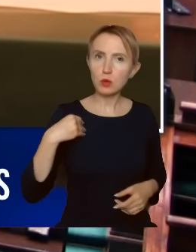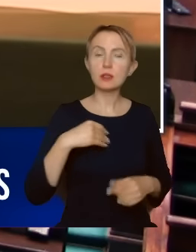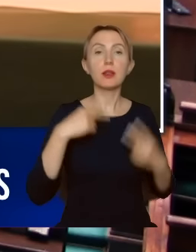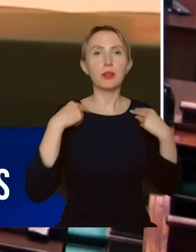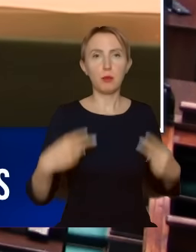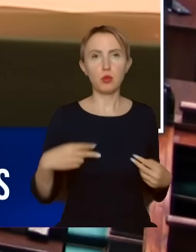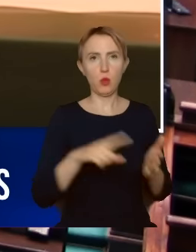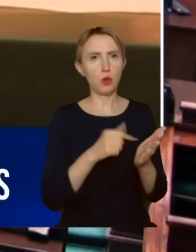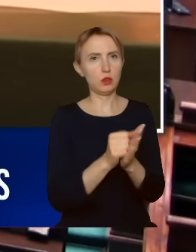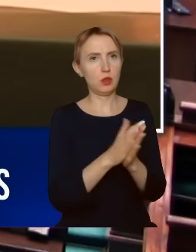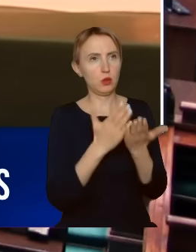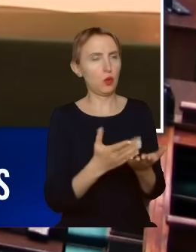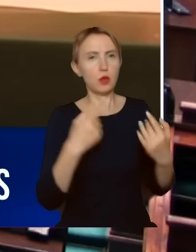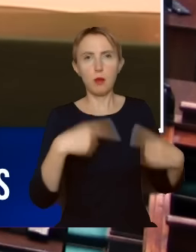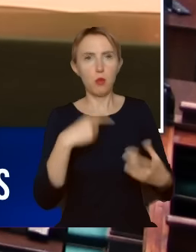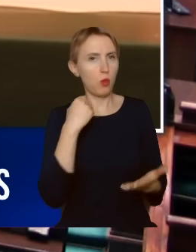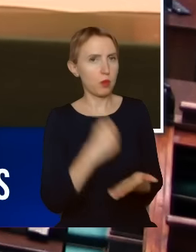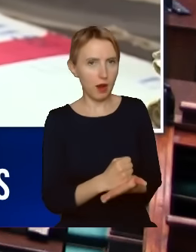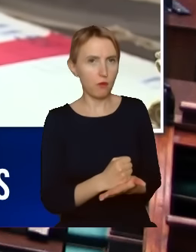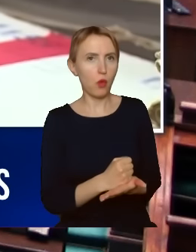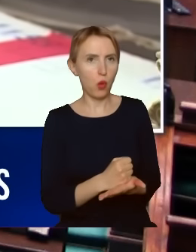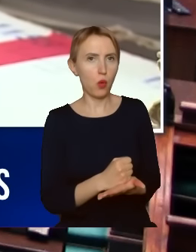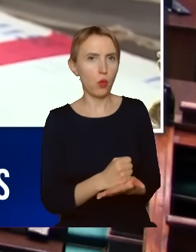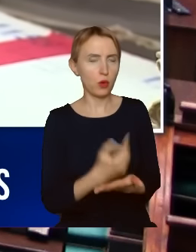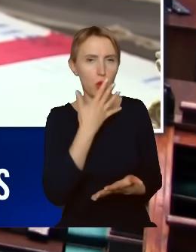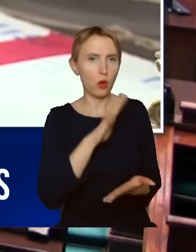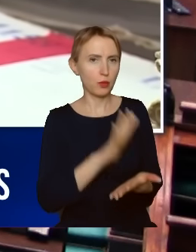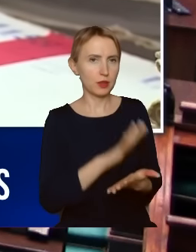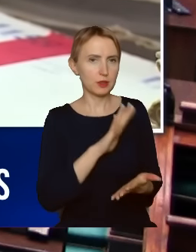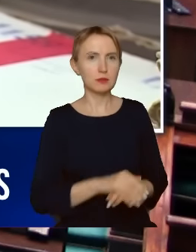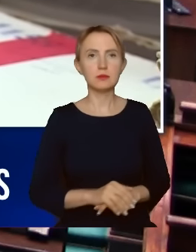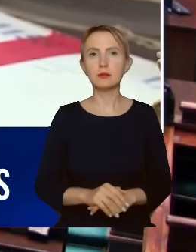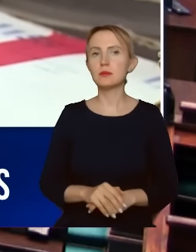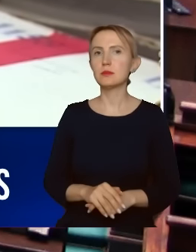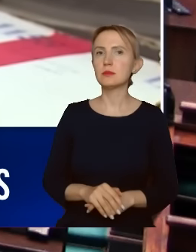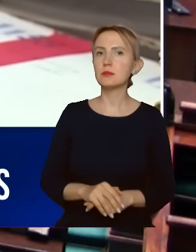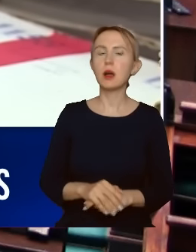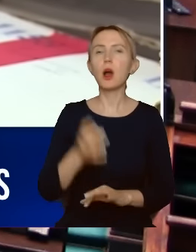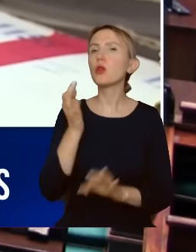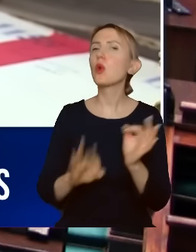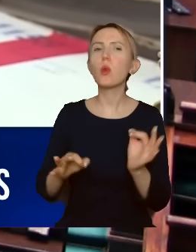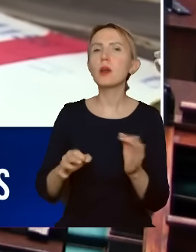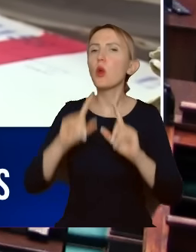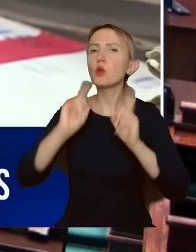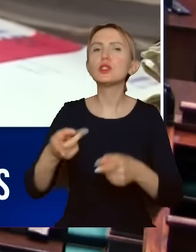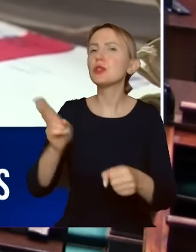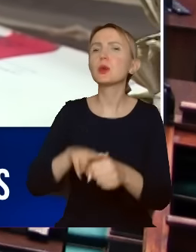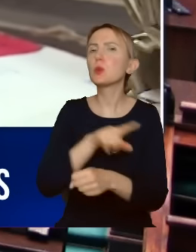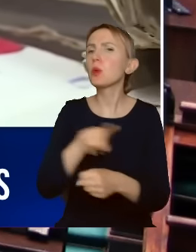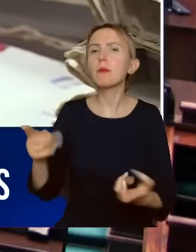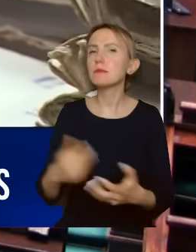Konstytucyjnego to nie miała prawa do takiego do takiej opinii A o jakim konkretnie orzeczeniu pani redaktor